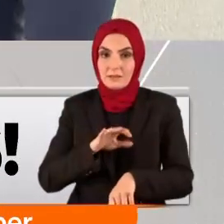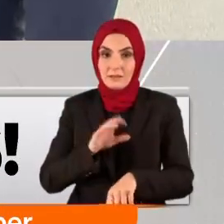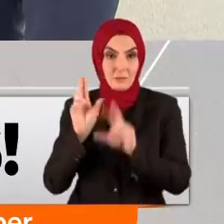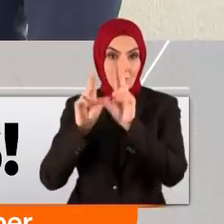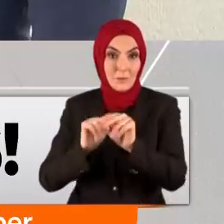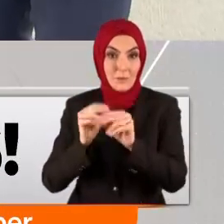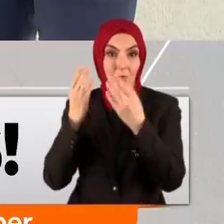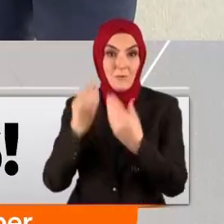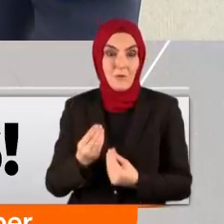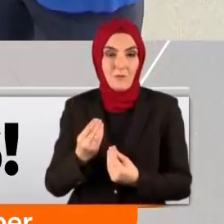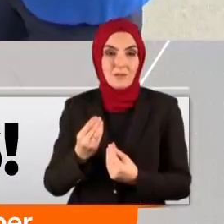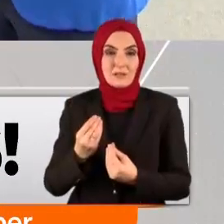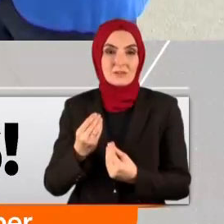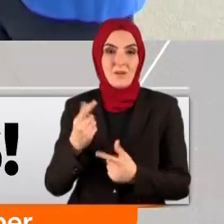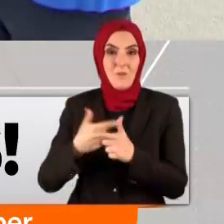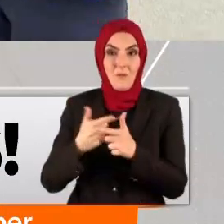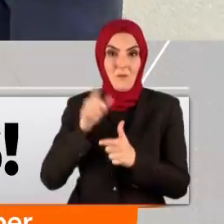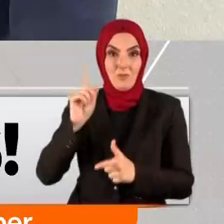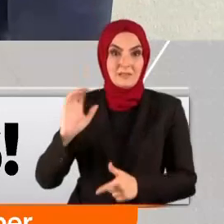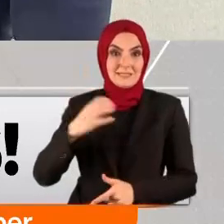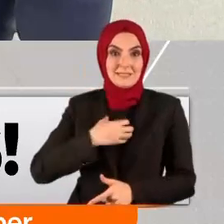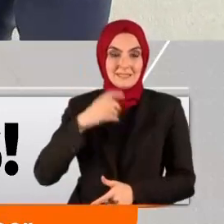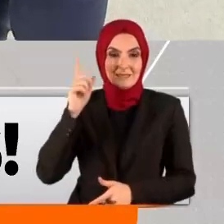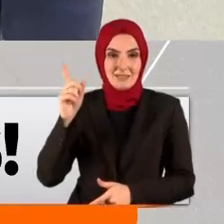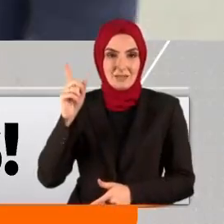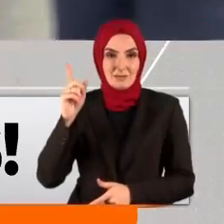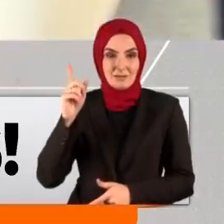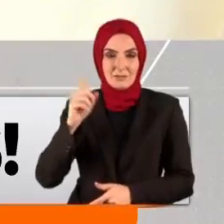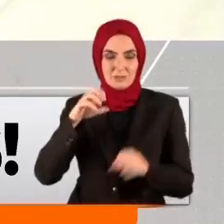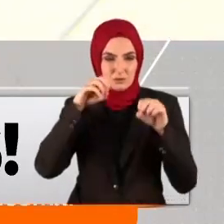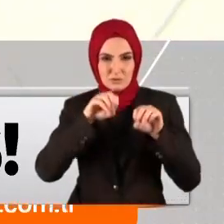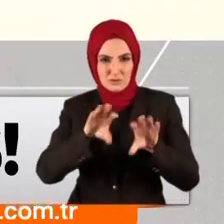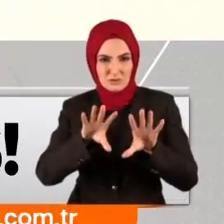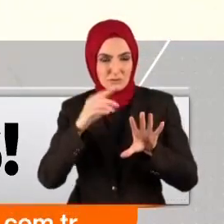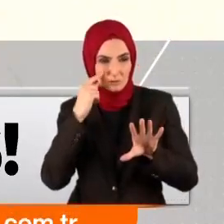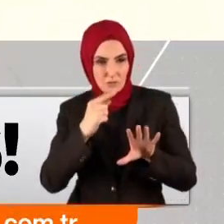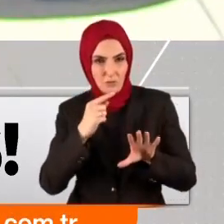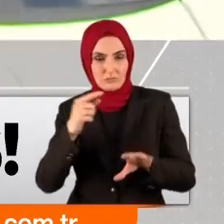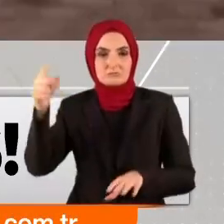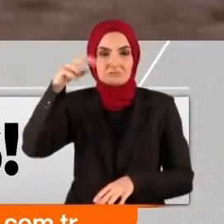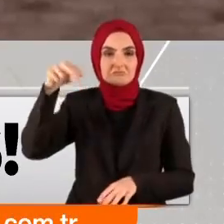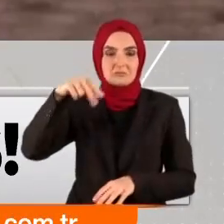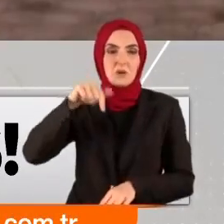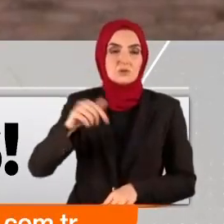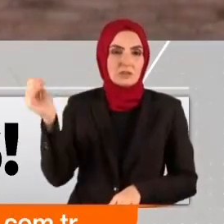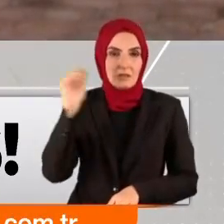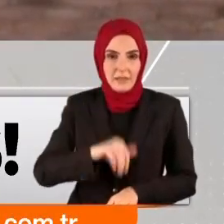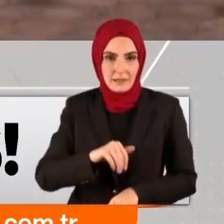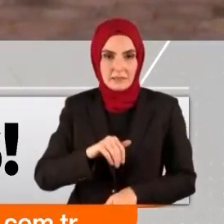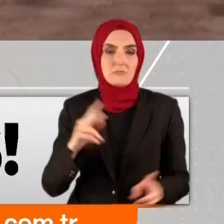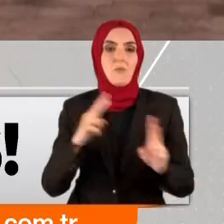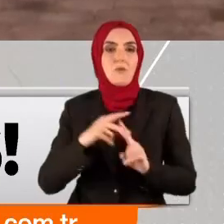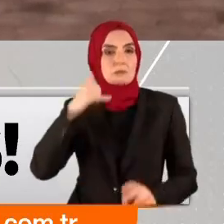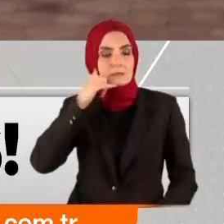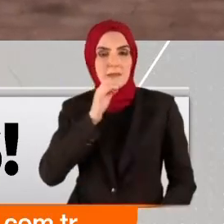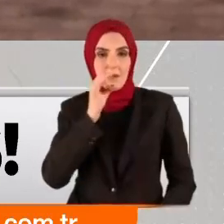ışıkları görüp aşağıya indiğinde talihsiz adamı aracın altında gördü ve polise haber verdi. Bir çocuk annesi kadın